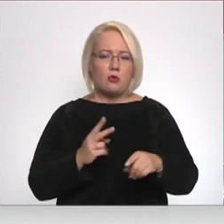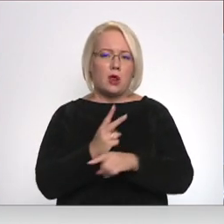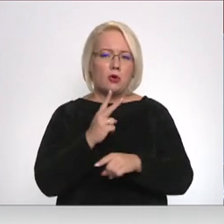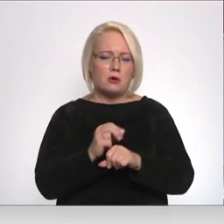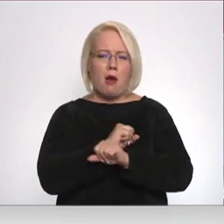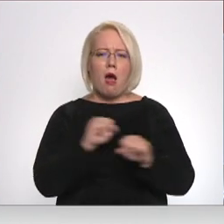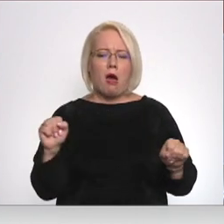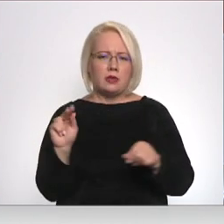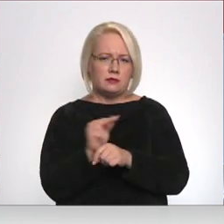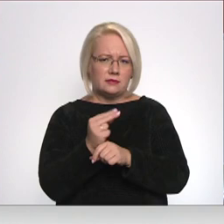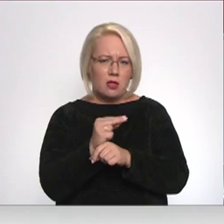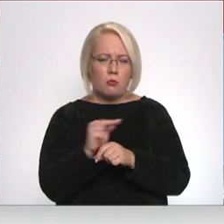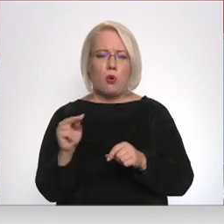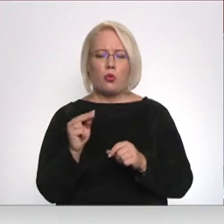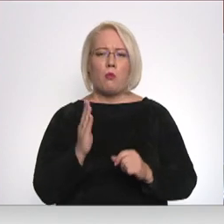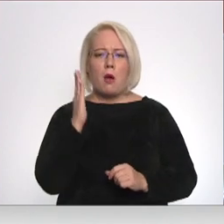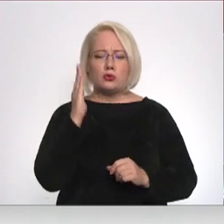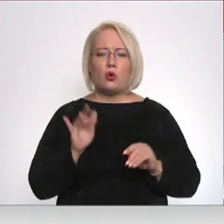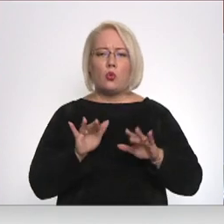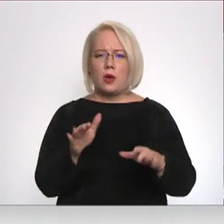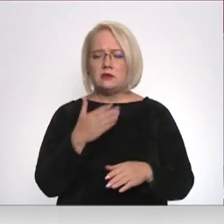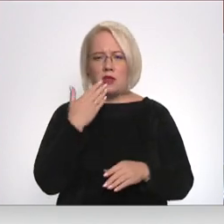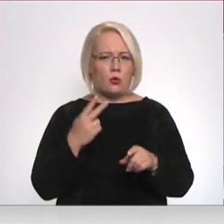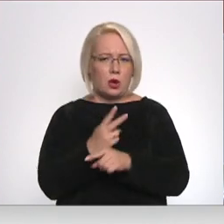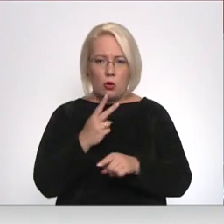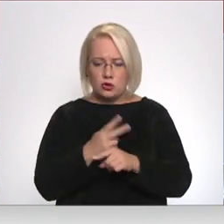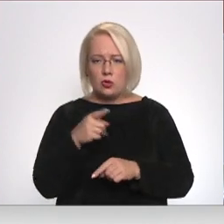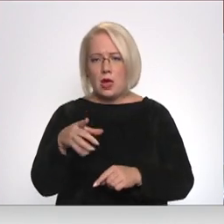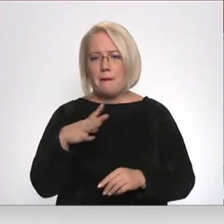ir novērsti, balsošanas noris būtiski nav traucēta un tie ir bijuši īslaicīgi.